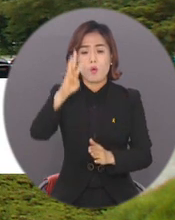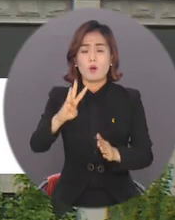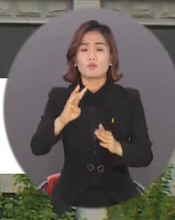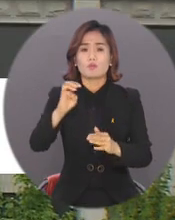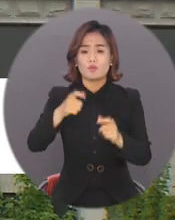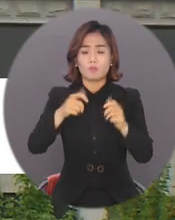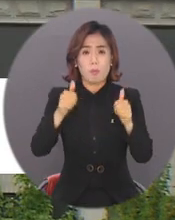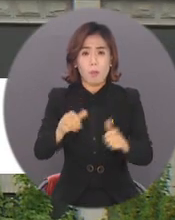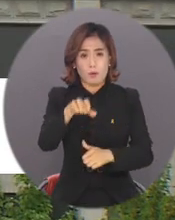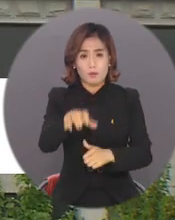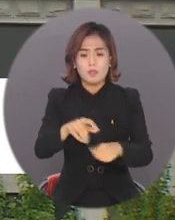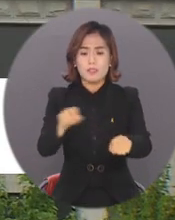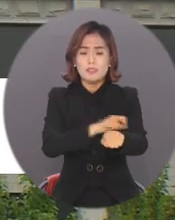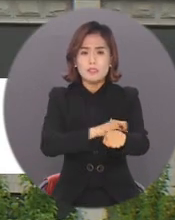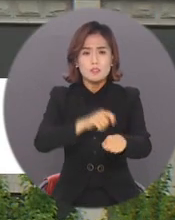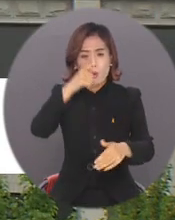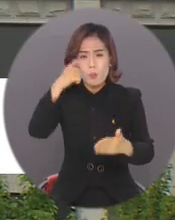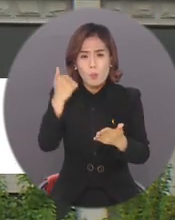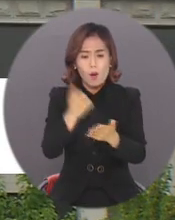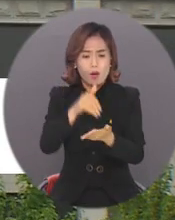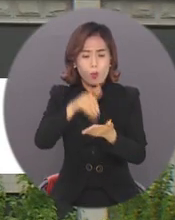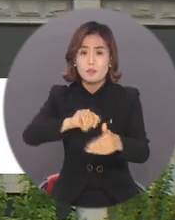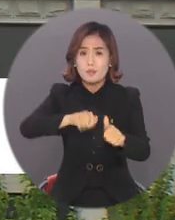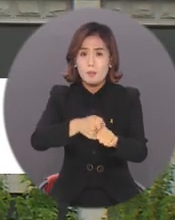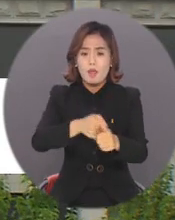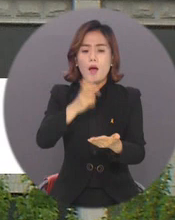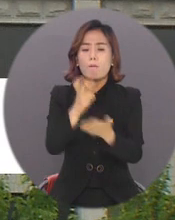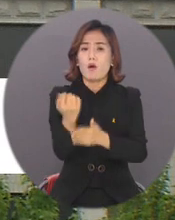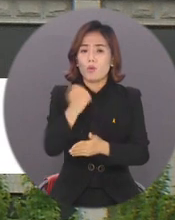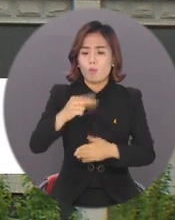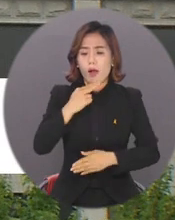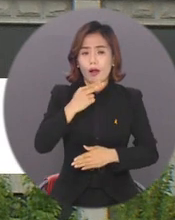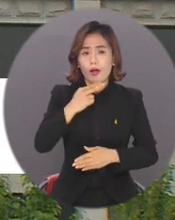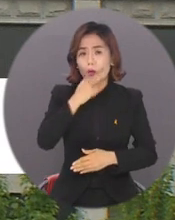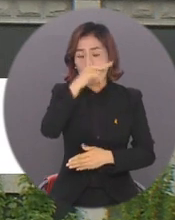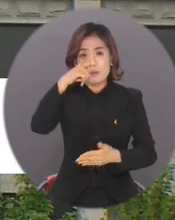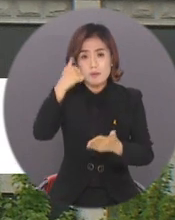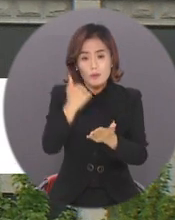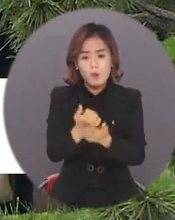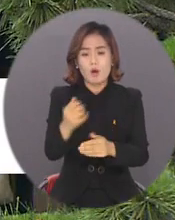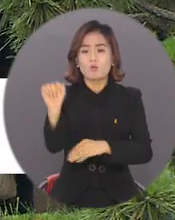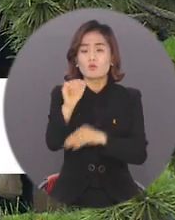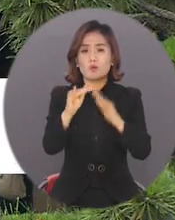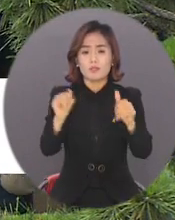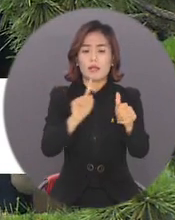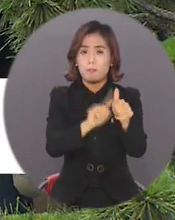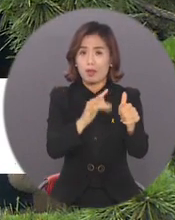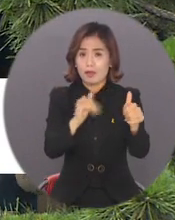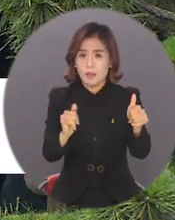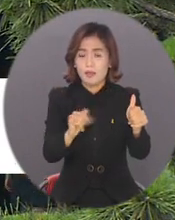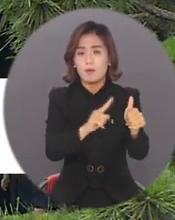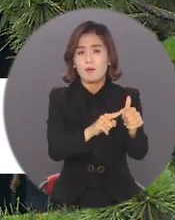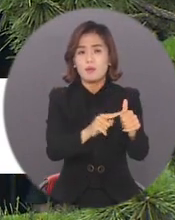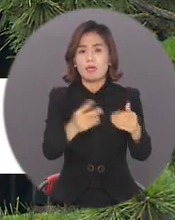형사 12부는 특정범죄 가중처벌 등에 관한 법률 위반 등 혐의로 기소된 화물차 운전자 55살